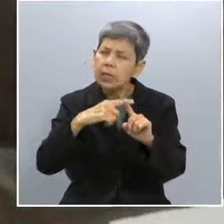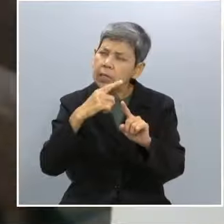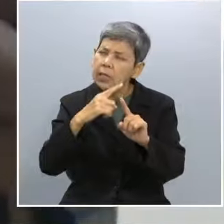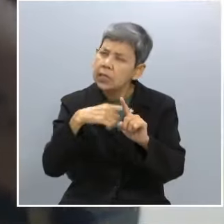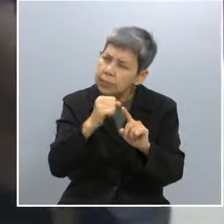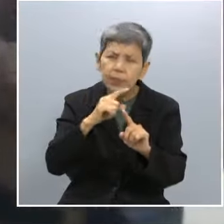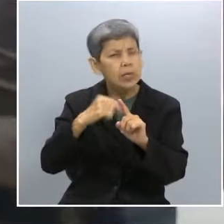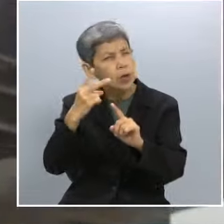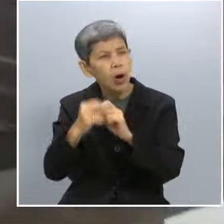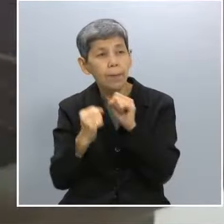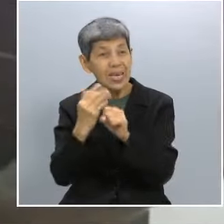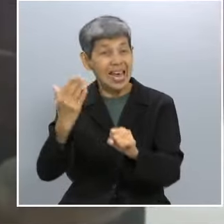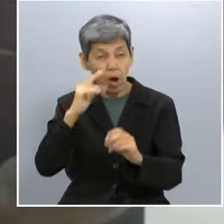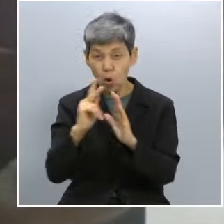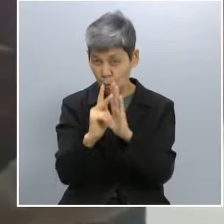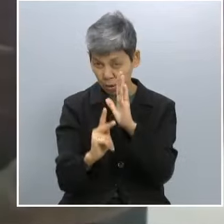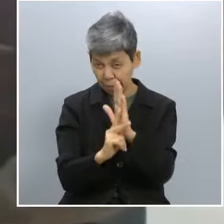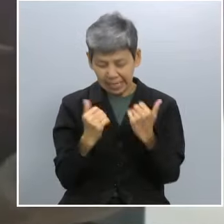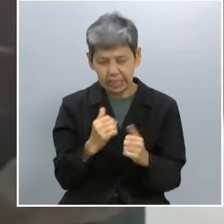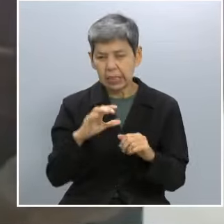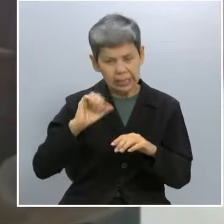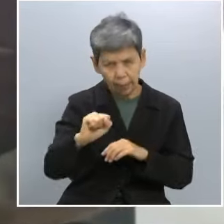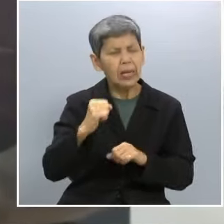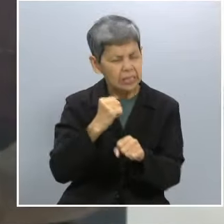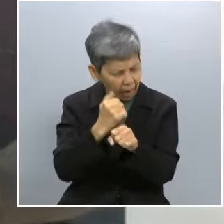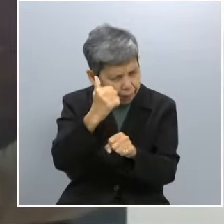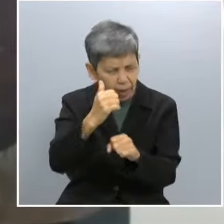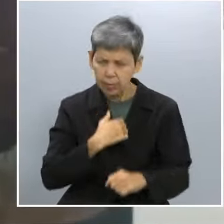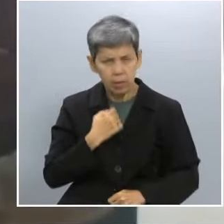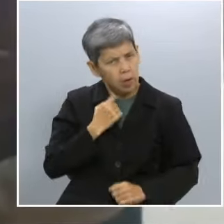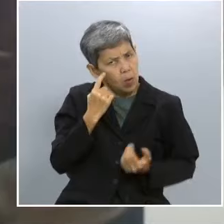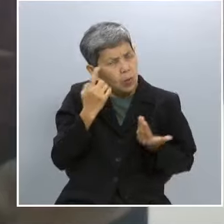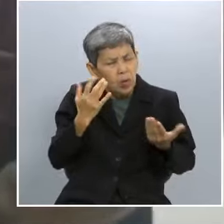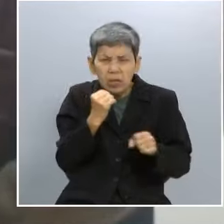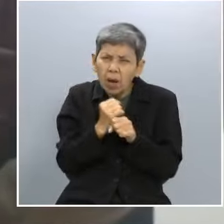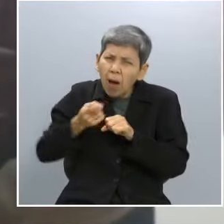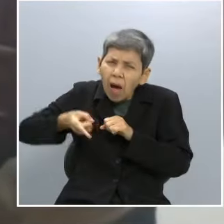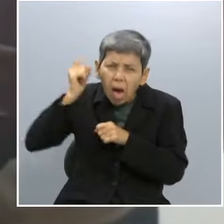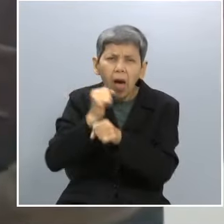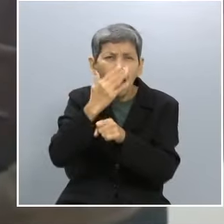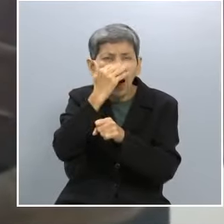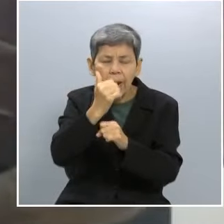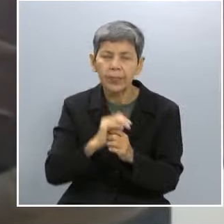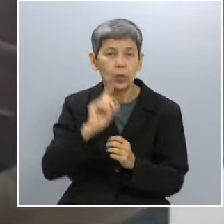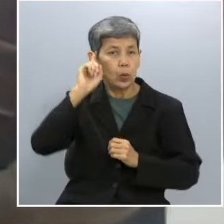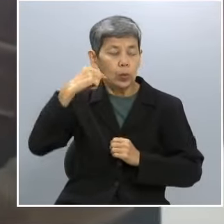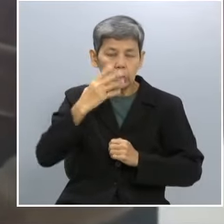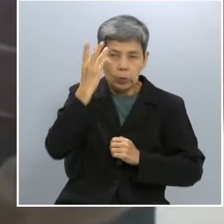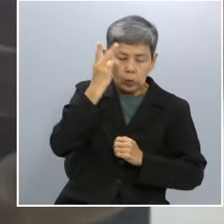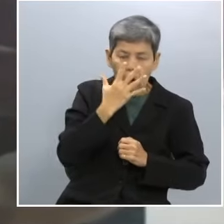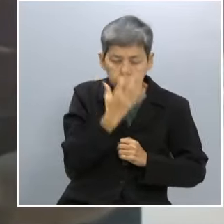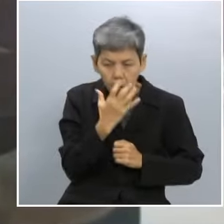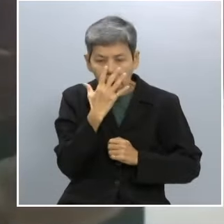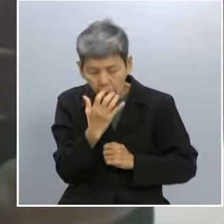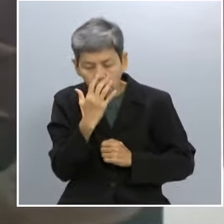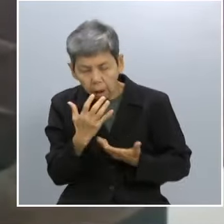แล้วตามกระบวนการการทางกฎหมายน่าจะออกหมายจัดได้แล้วไม่เข้าใจว่าทำไมมันถึงล่าช้าทำให้ฮิมะเกิดความเสียหายจนมา